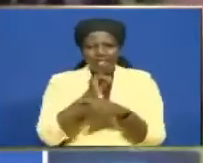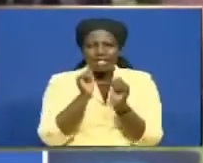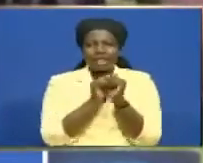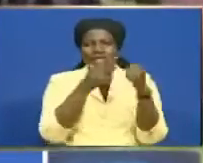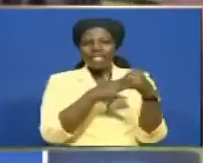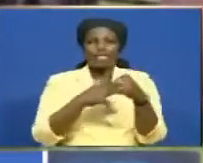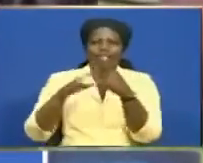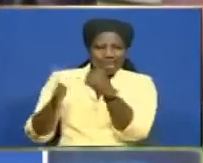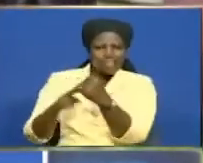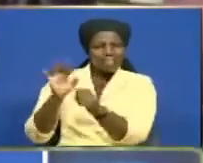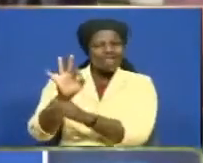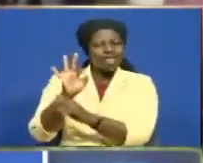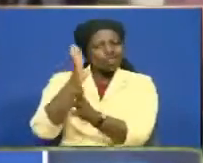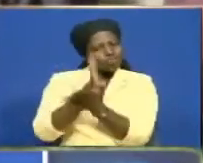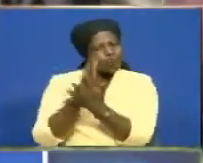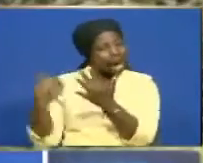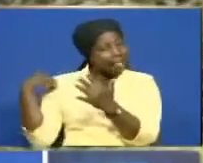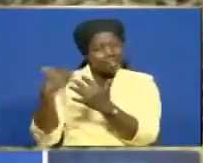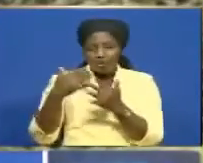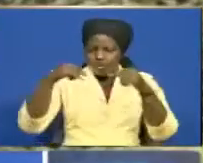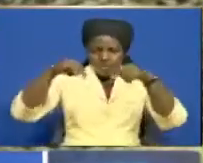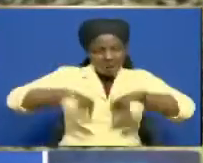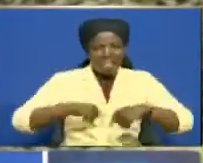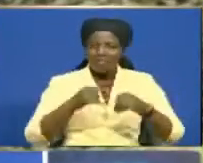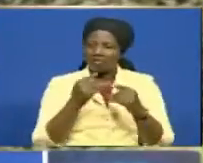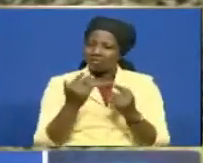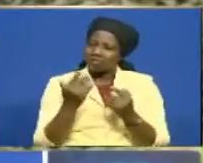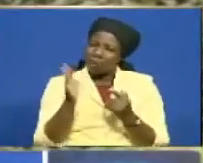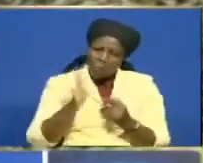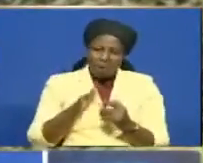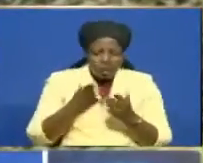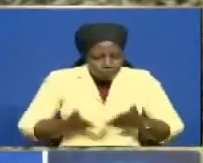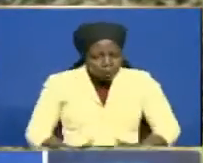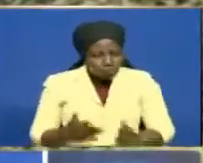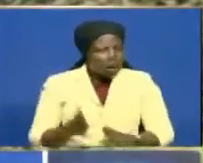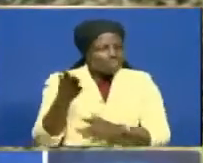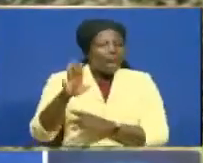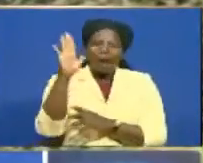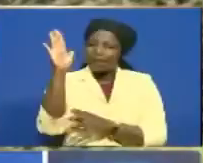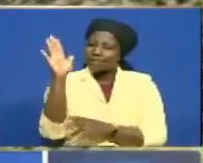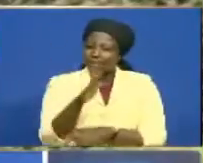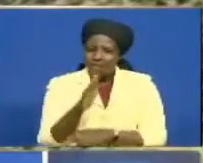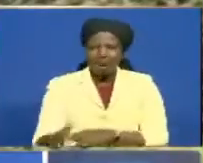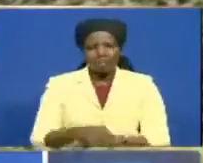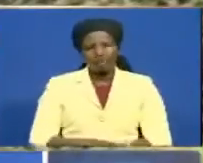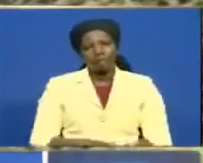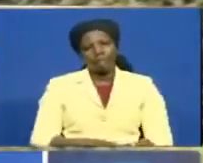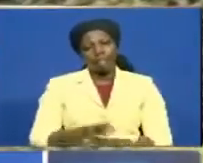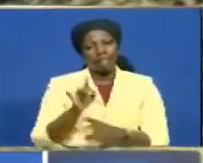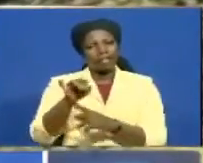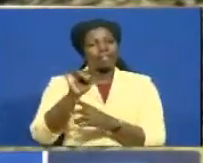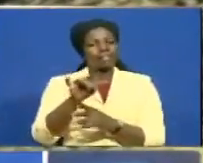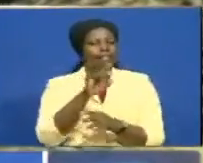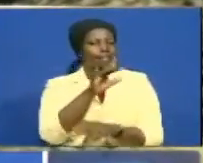1973 hakijamhudumia yeyote. Ni dispensary ya Ichichi ambayo